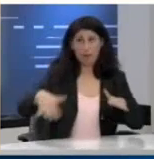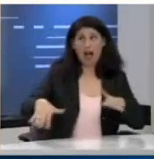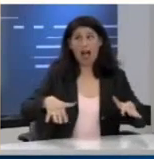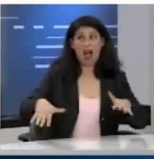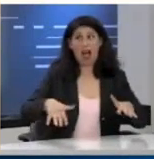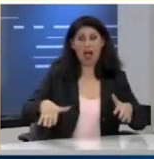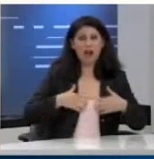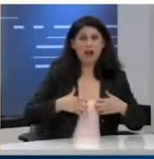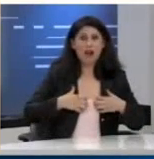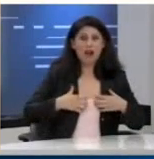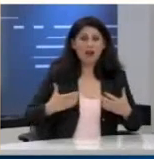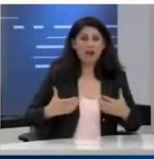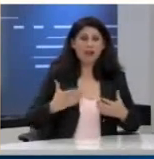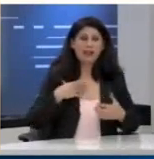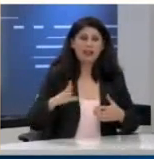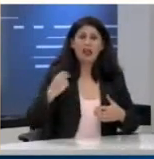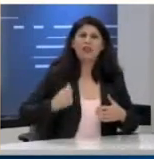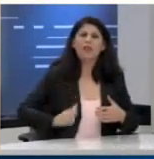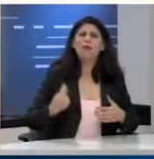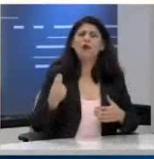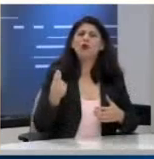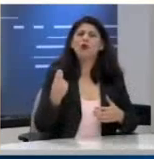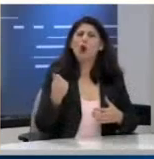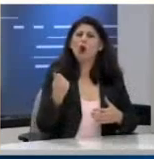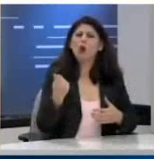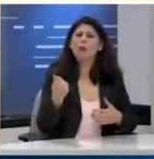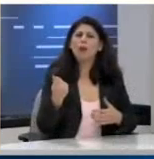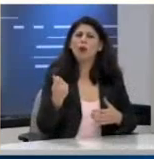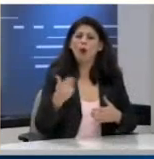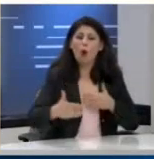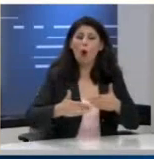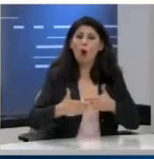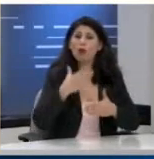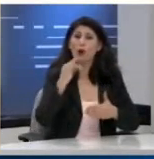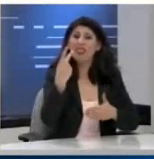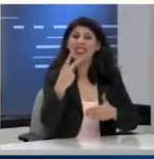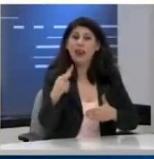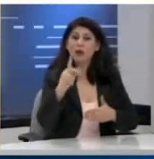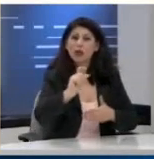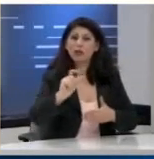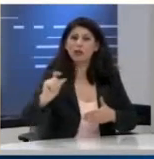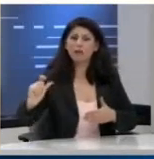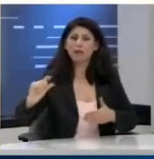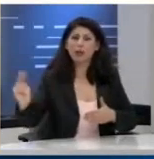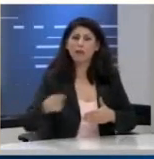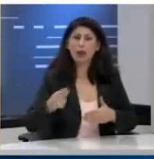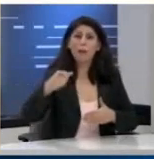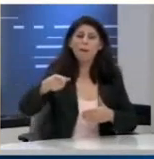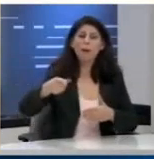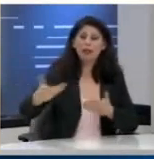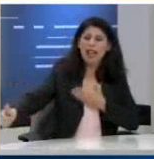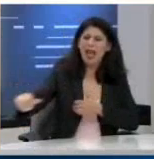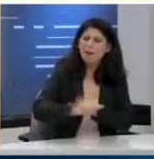από όσο σας κάναμε. Και γιατί έχουμε μεγαλύτερο δημοσιονομικό χώρο, διότι 200 εκατομμύρια ευρώ από το rebate που δεν υπογράφατε